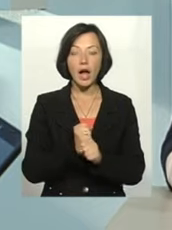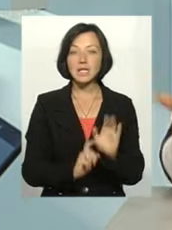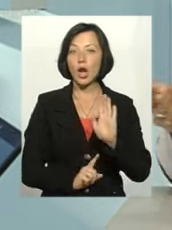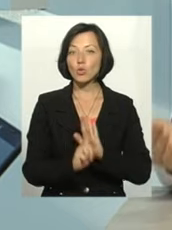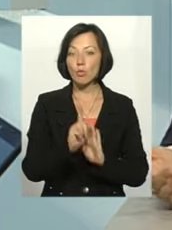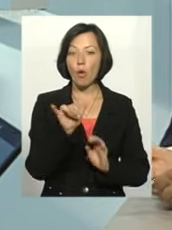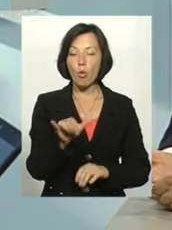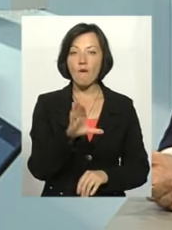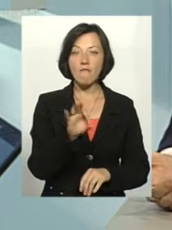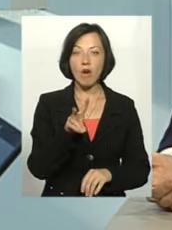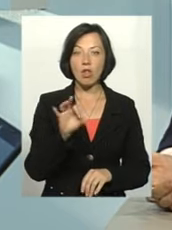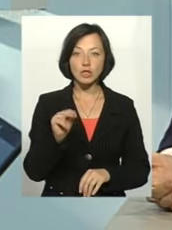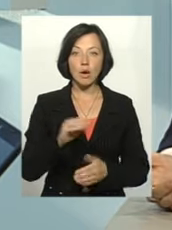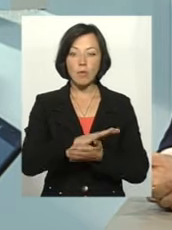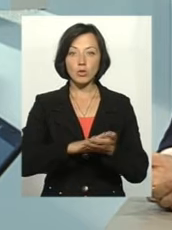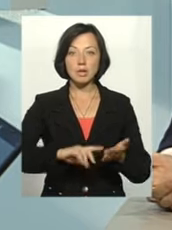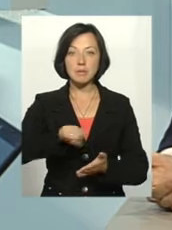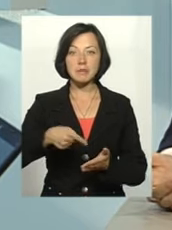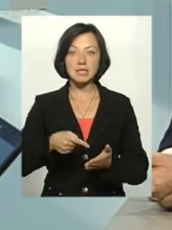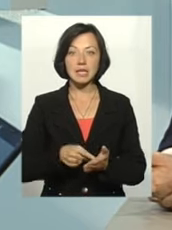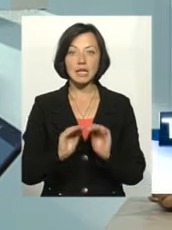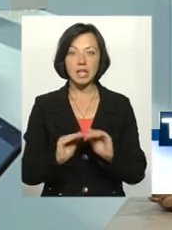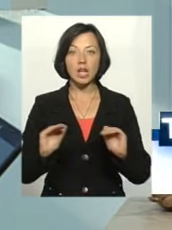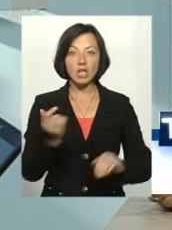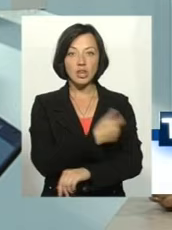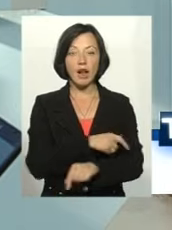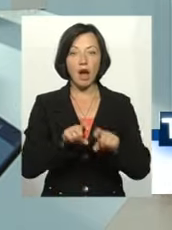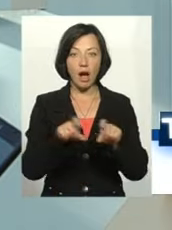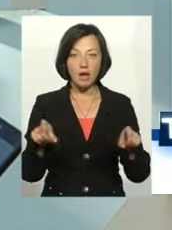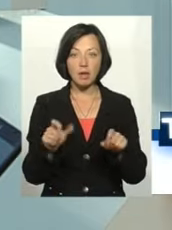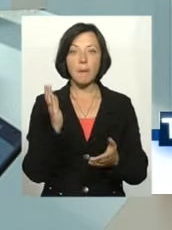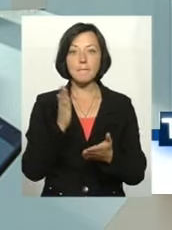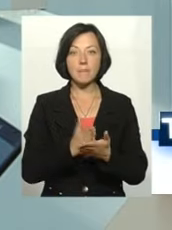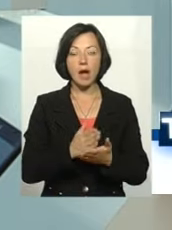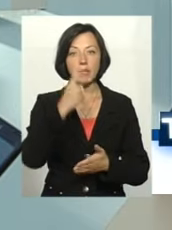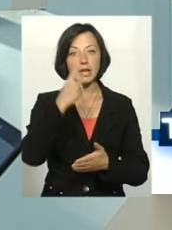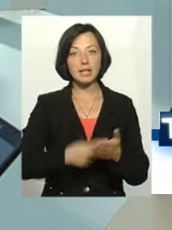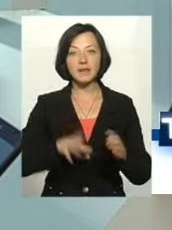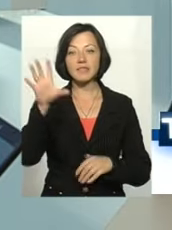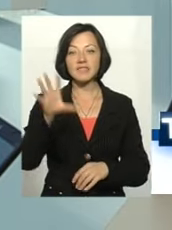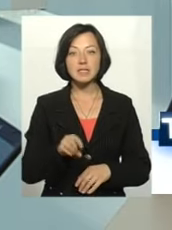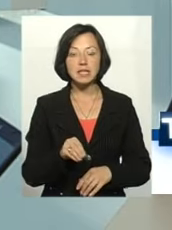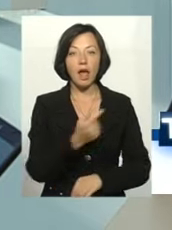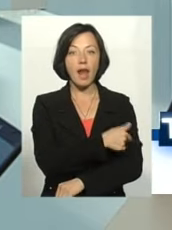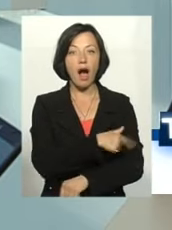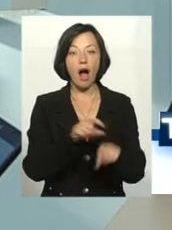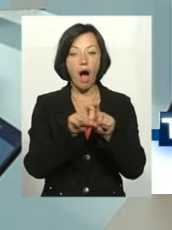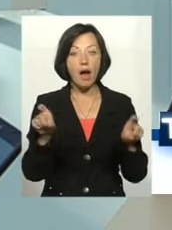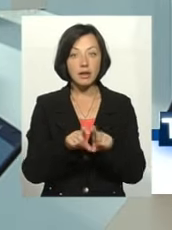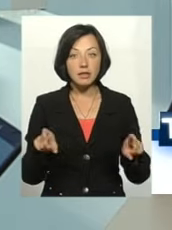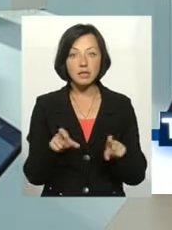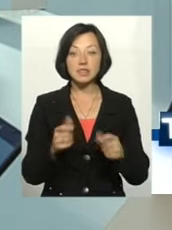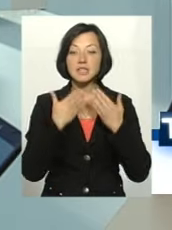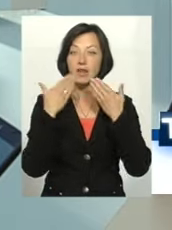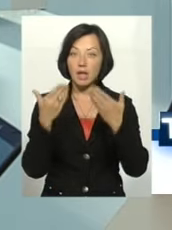стартуємо в Волочиську, продовжуємо Хмельницькій міській дитячій лікарні. І також маємо надію, що всі лікарні, до яких